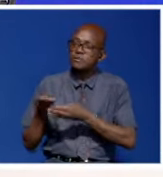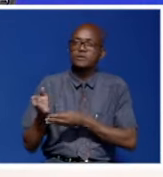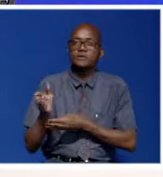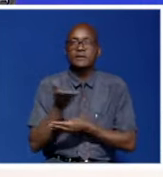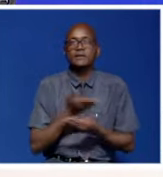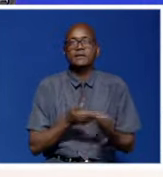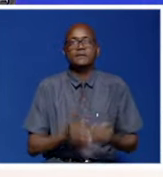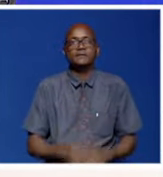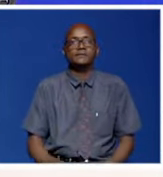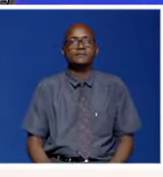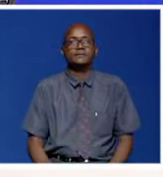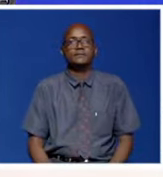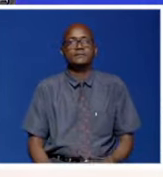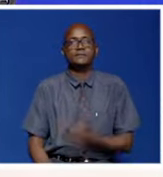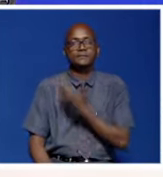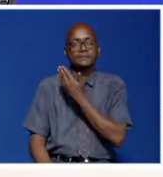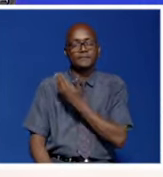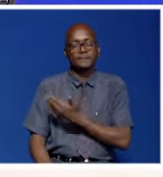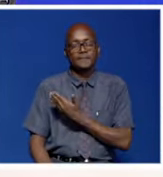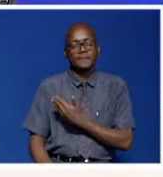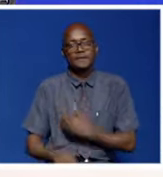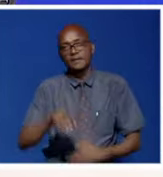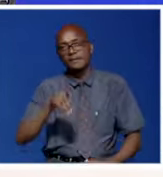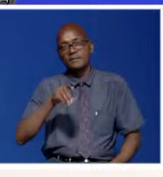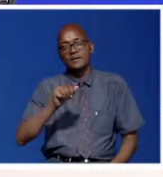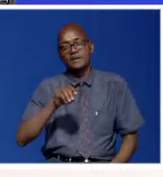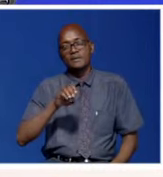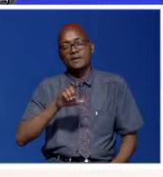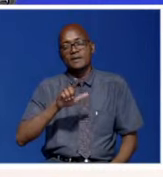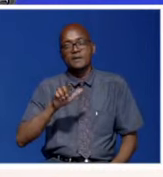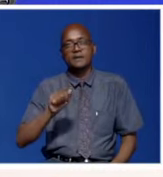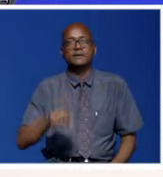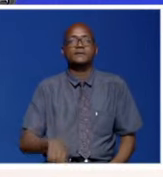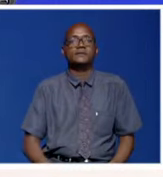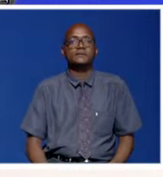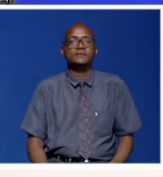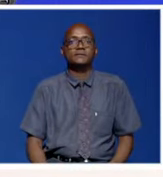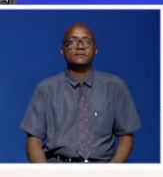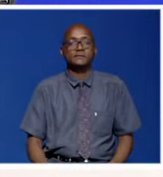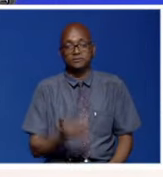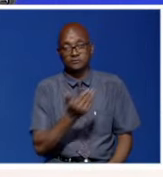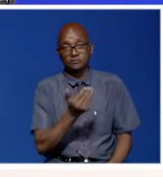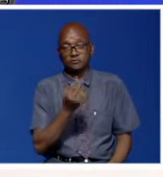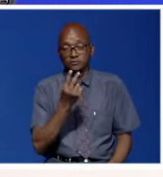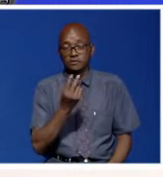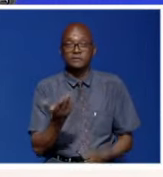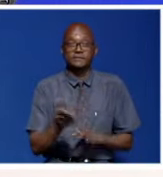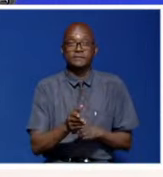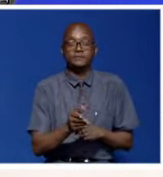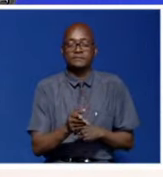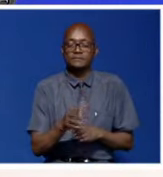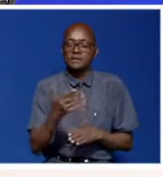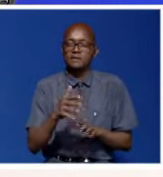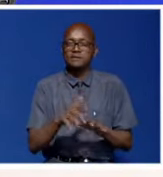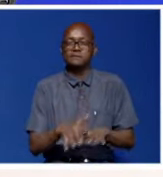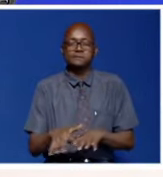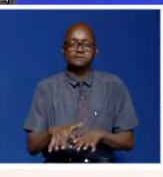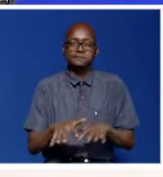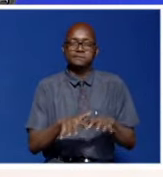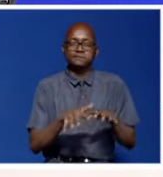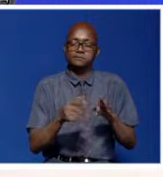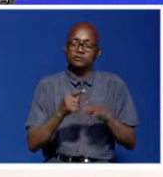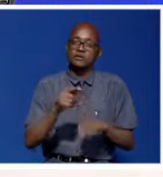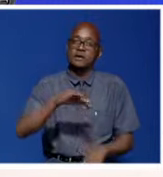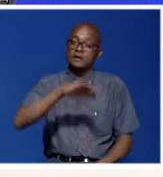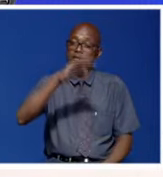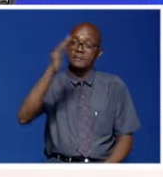wenzake. Pamela Mulel, mwombelezaji. Watoto wawili wa familia moja wamefariki dunia baada ya kusombwa na maji yaliyokuwa yanatoka